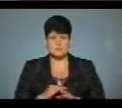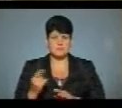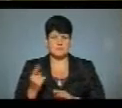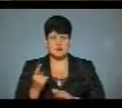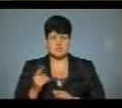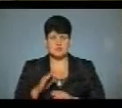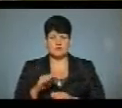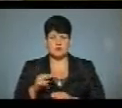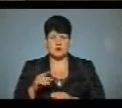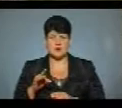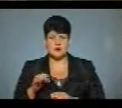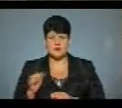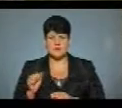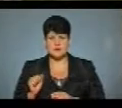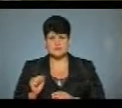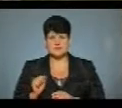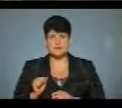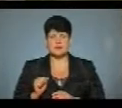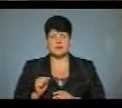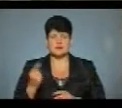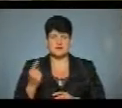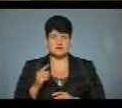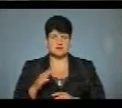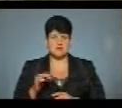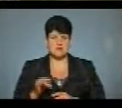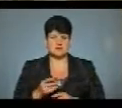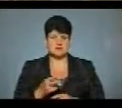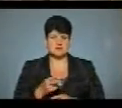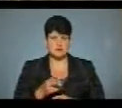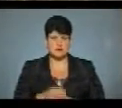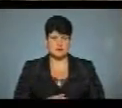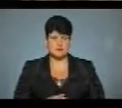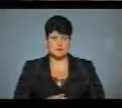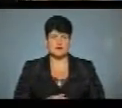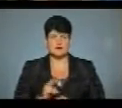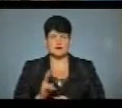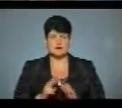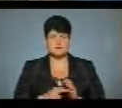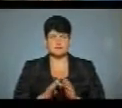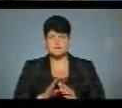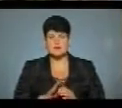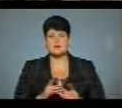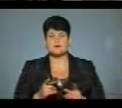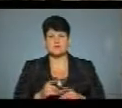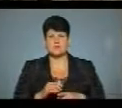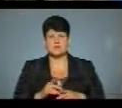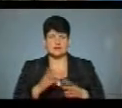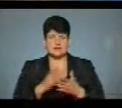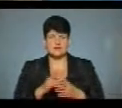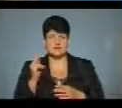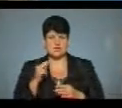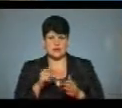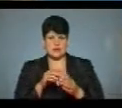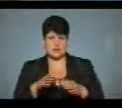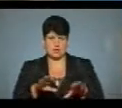вправа навчальних стрільб з АК-74 і перша вправа з пістолета Макарова. При проведенні занять розгорнуті навчальні точки, на яких